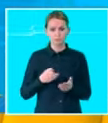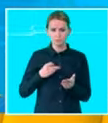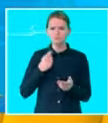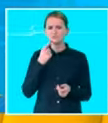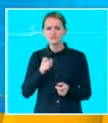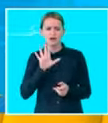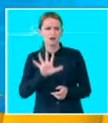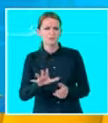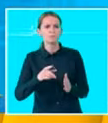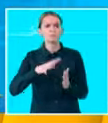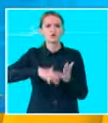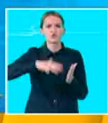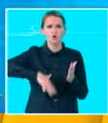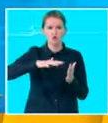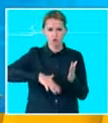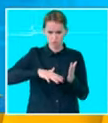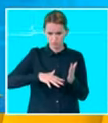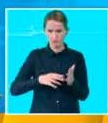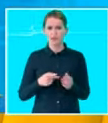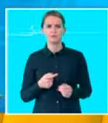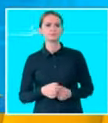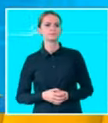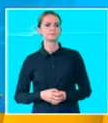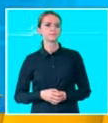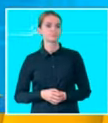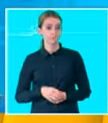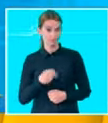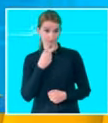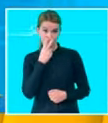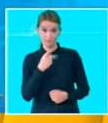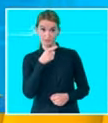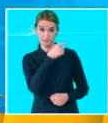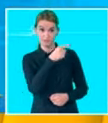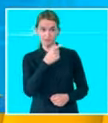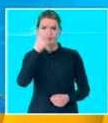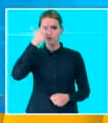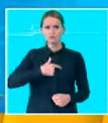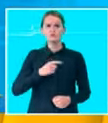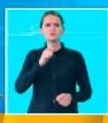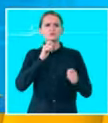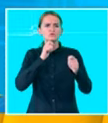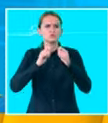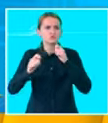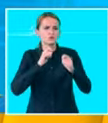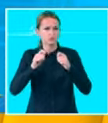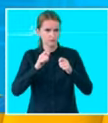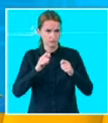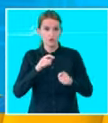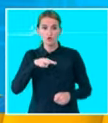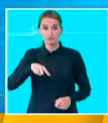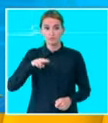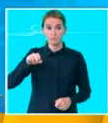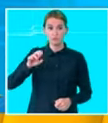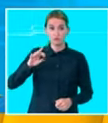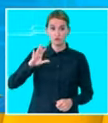от кадрите от личното интервю, което Лозан Панов даде на колегата ми Стоян Георгиев, в което той го